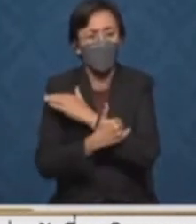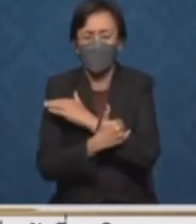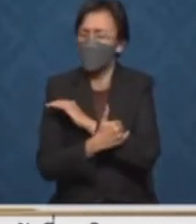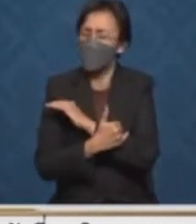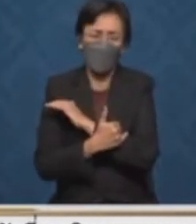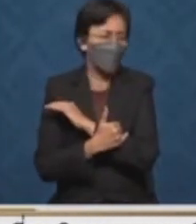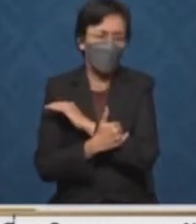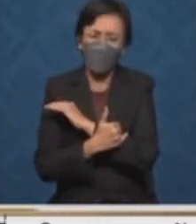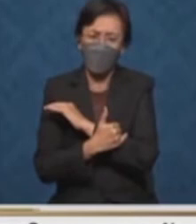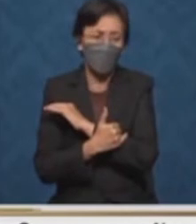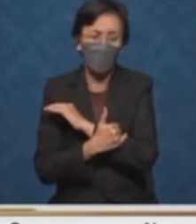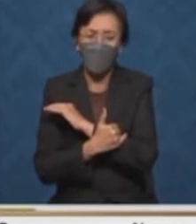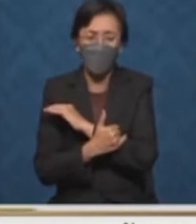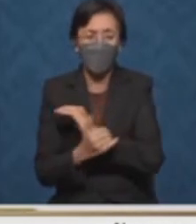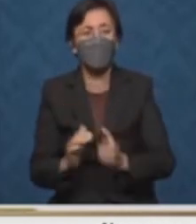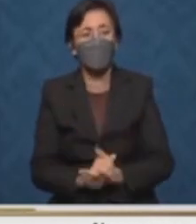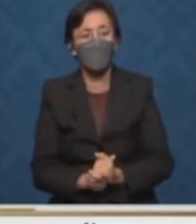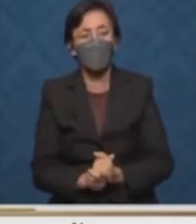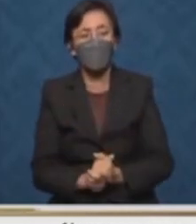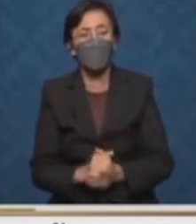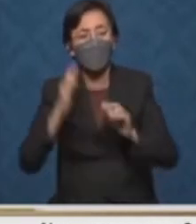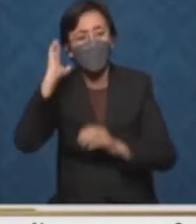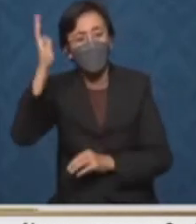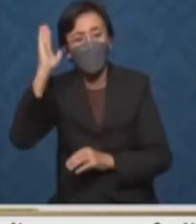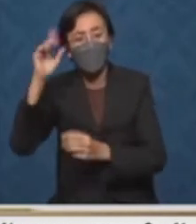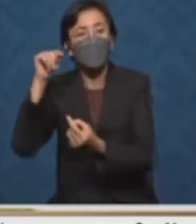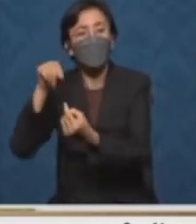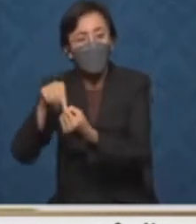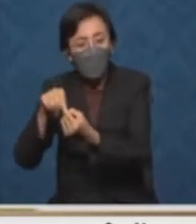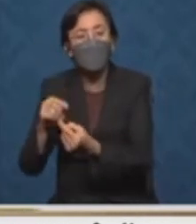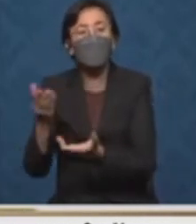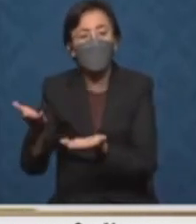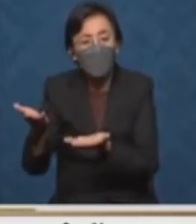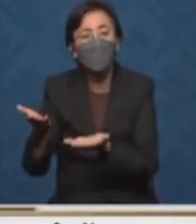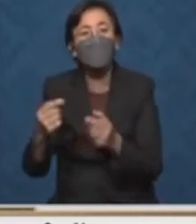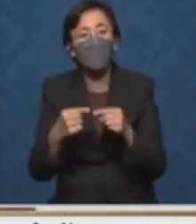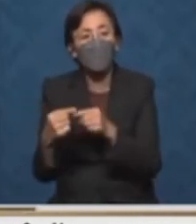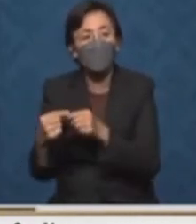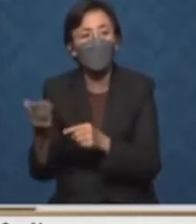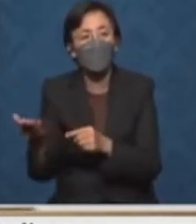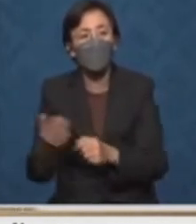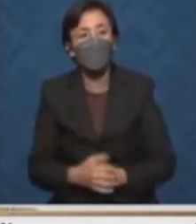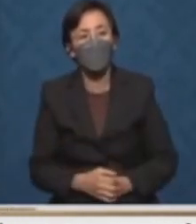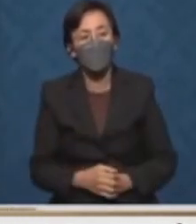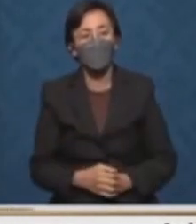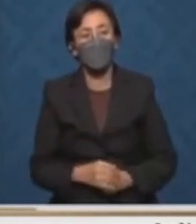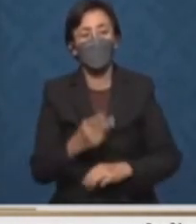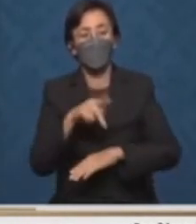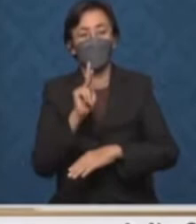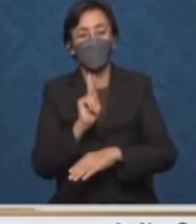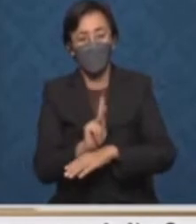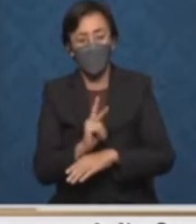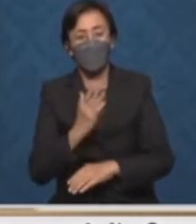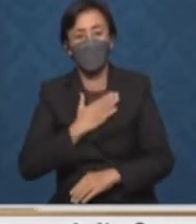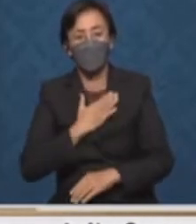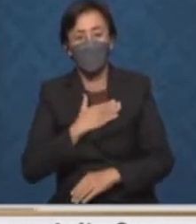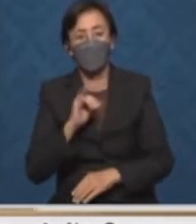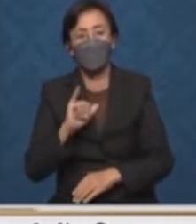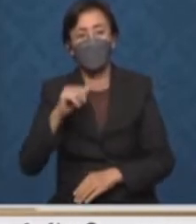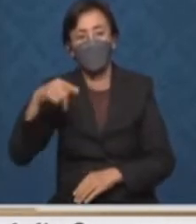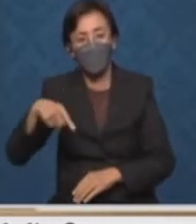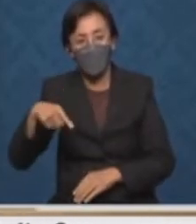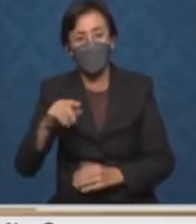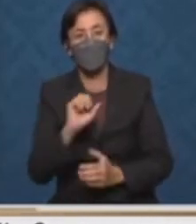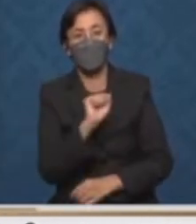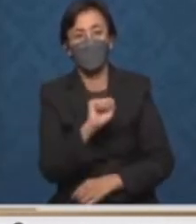ครับ ครับก็ยังอยู่ในประเด็นที่เขาอภิปรายครับเชิญต่อ ครับกราบเรียนท่านประธานที่เคารพครับกับผมนายุทธพงศ์จัดเสียนสมา